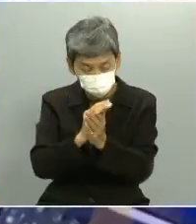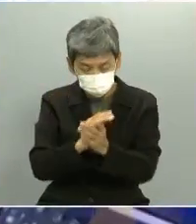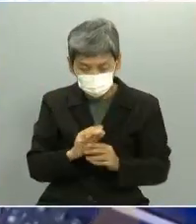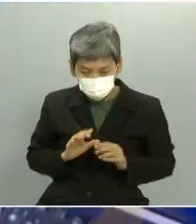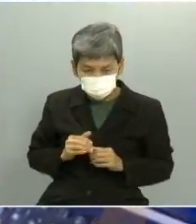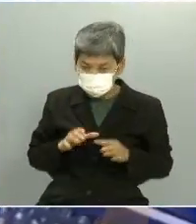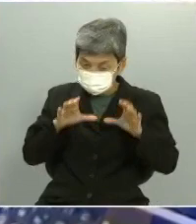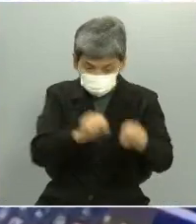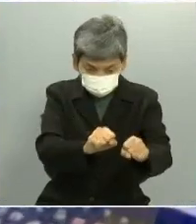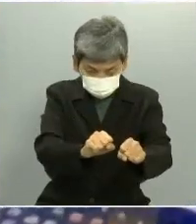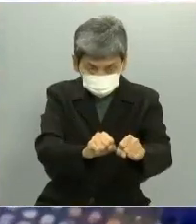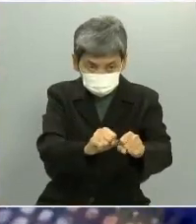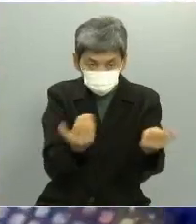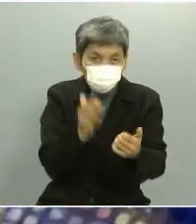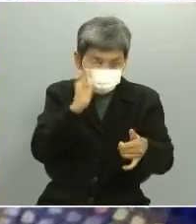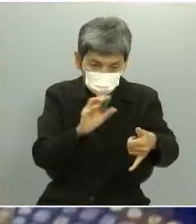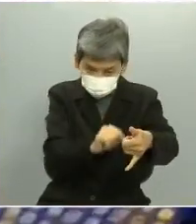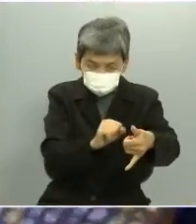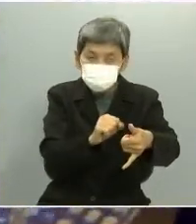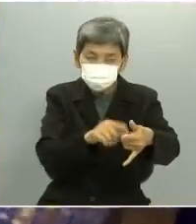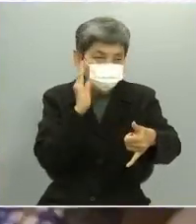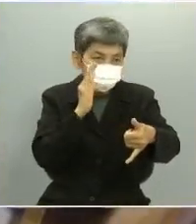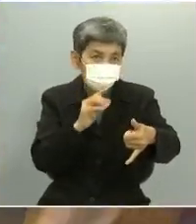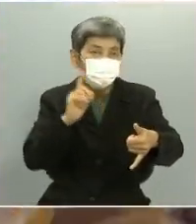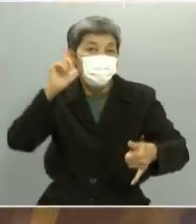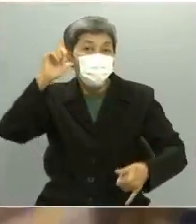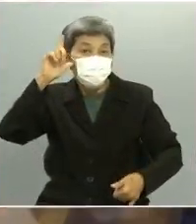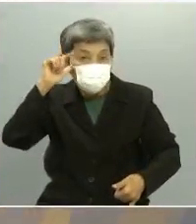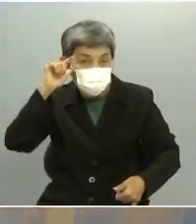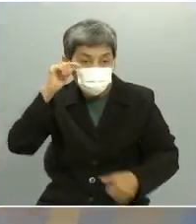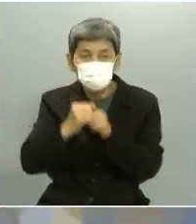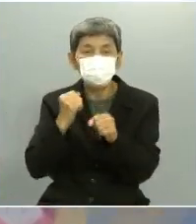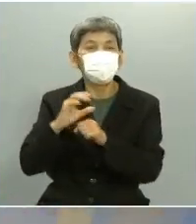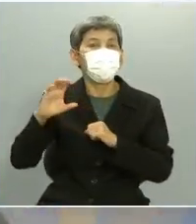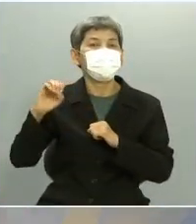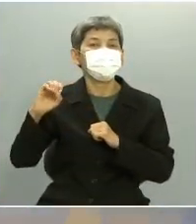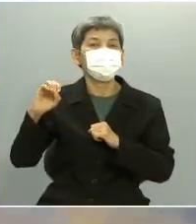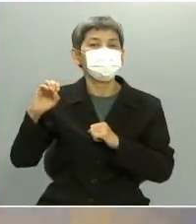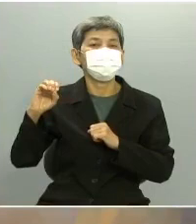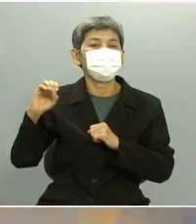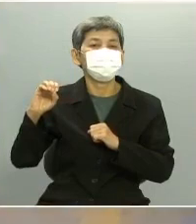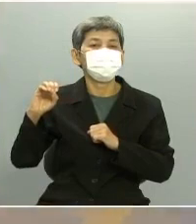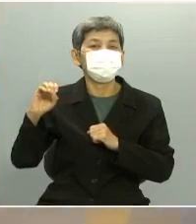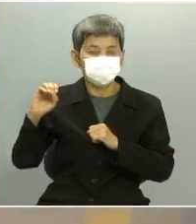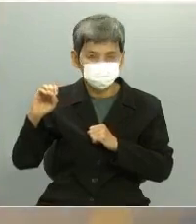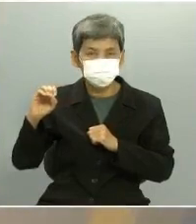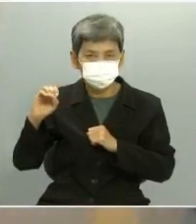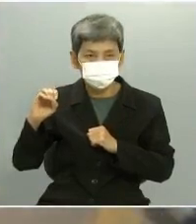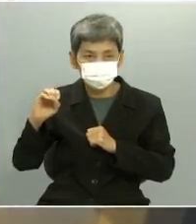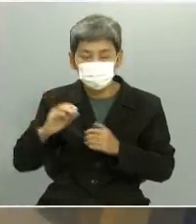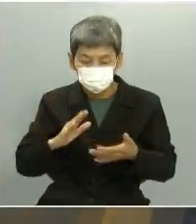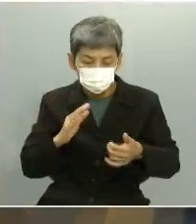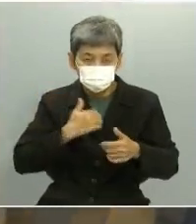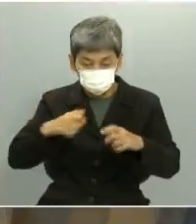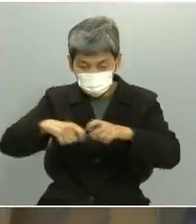ช่วยกันจับมัดเอาไว้แล้วแม่อายุ50ร่างถูกค้อนป